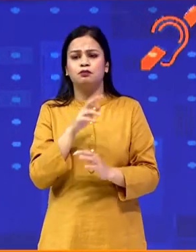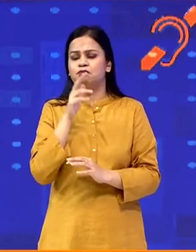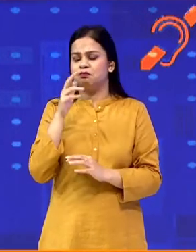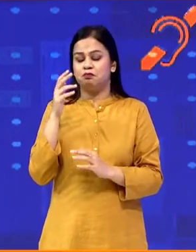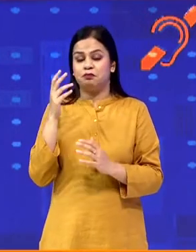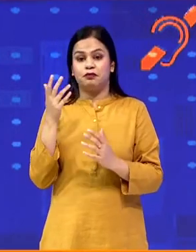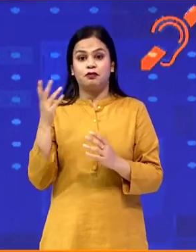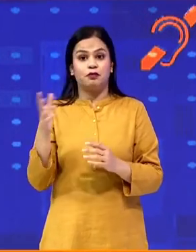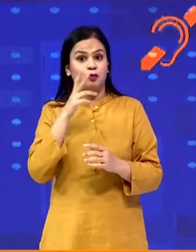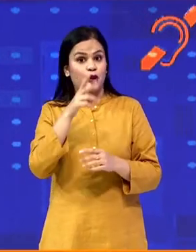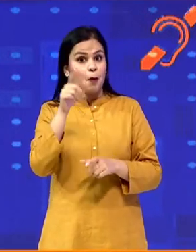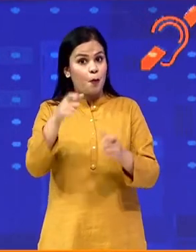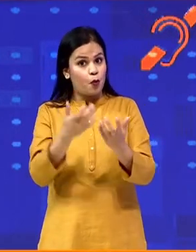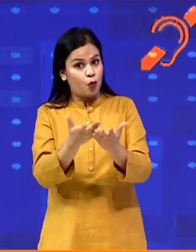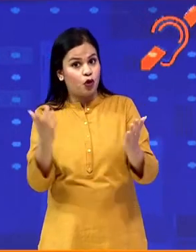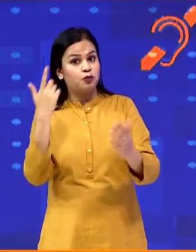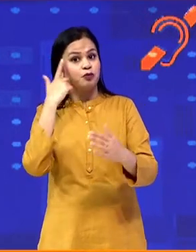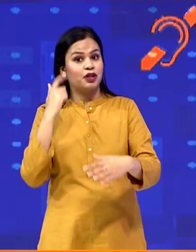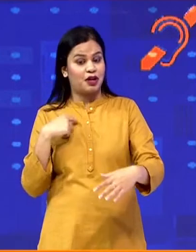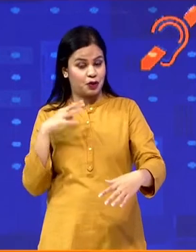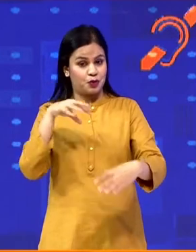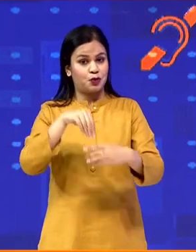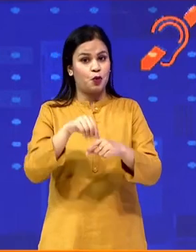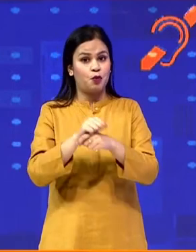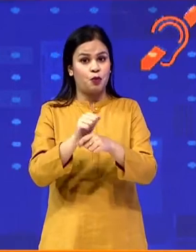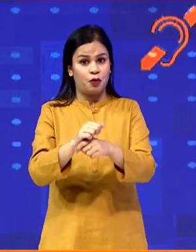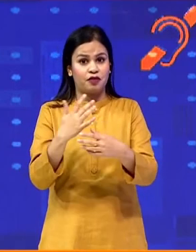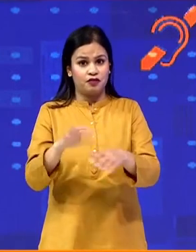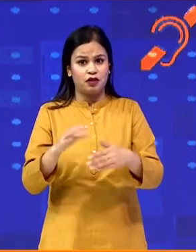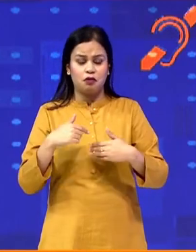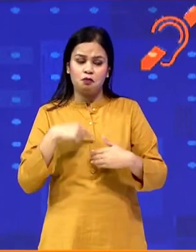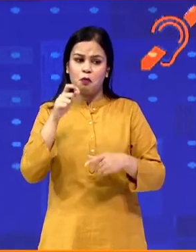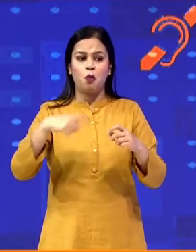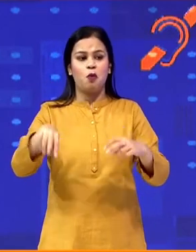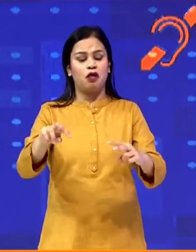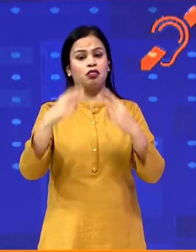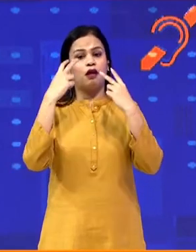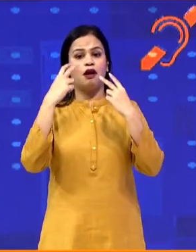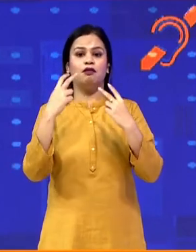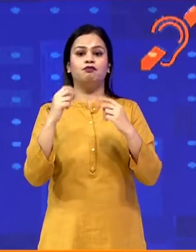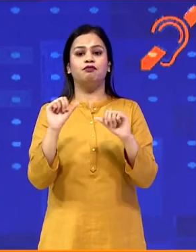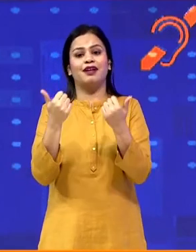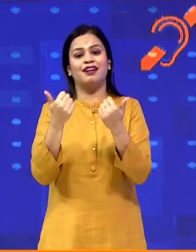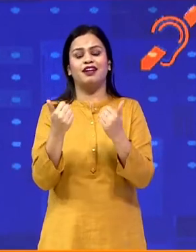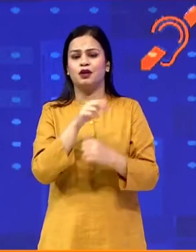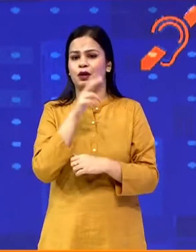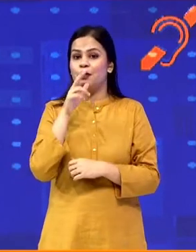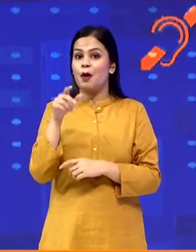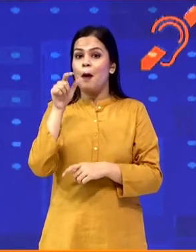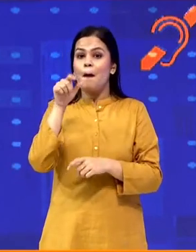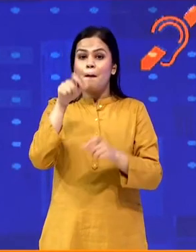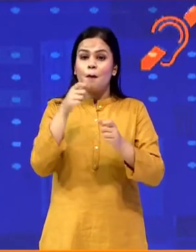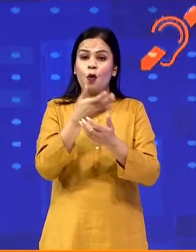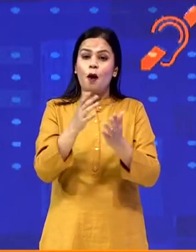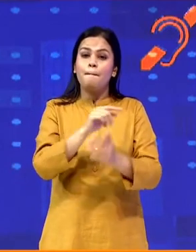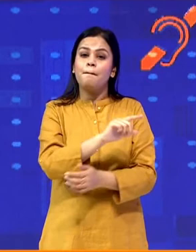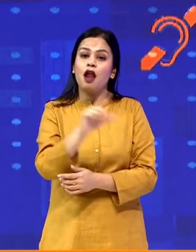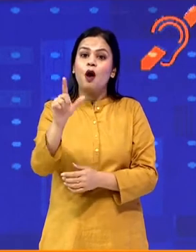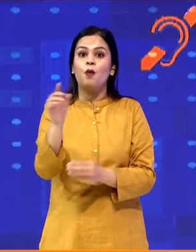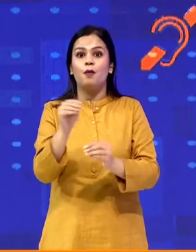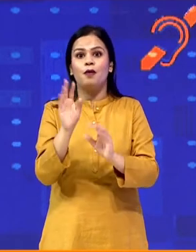पब्लिक इतना कम किया है की मैं आऊंगा तो बहुत अच्छा परफॉर्म करूंगा देखो लाखों लोग राजनीति में